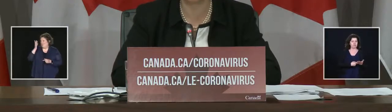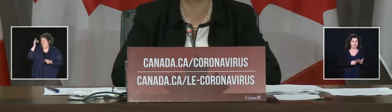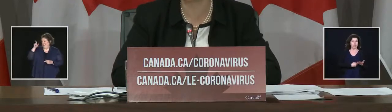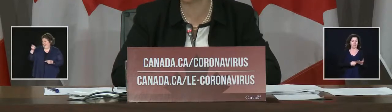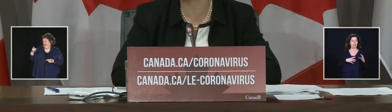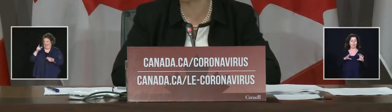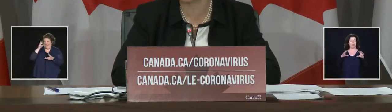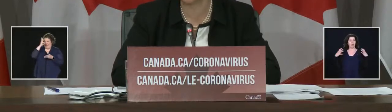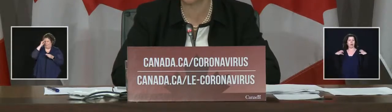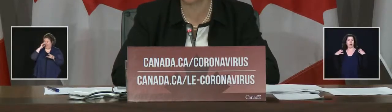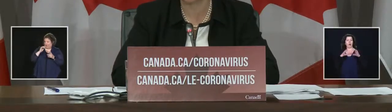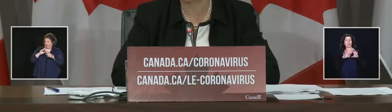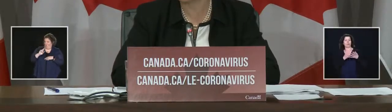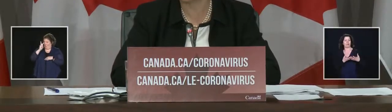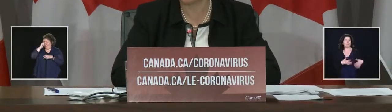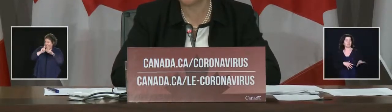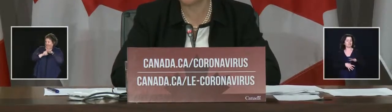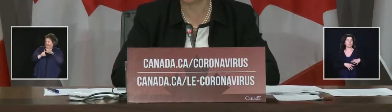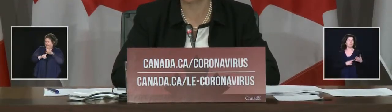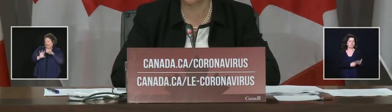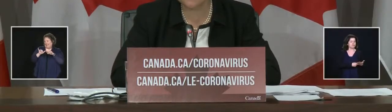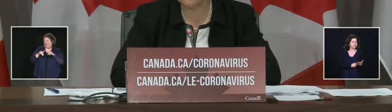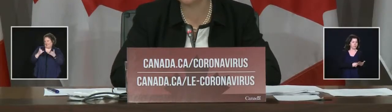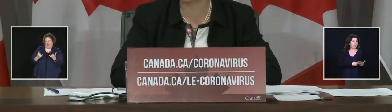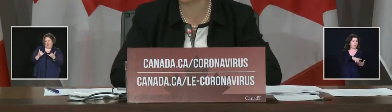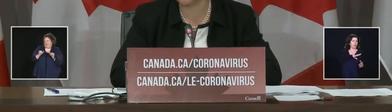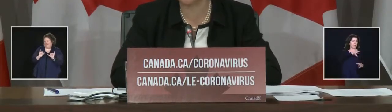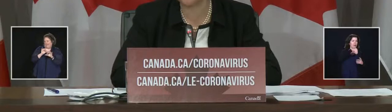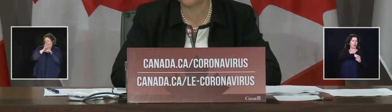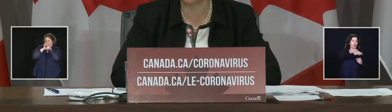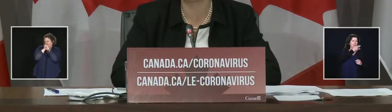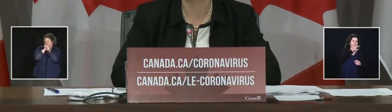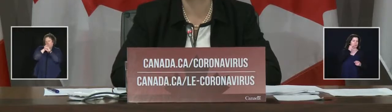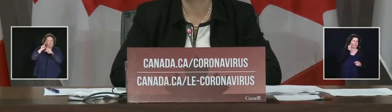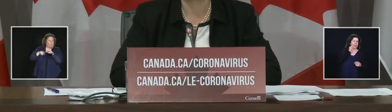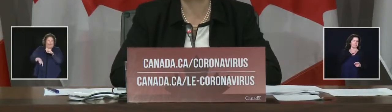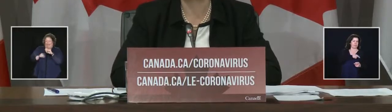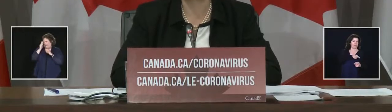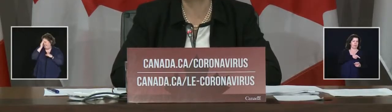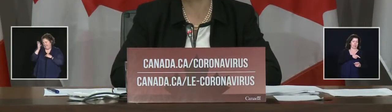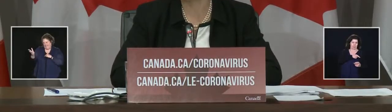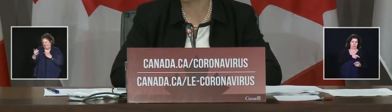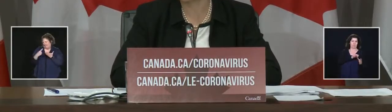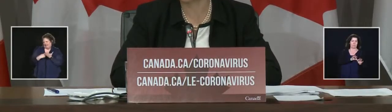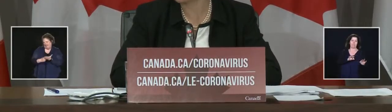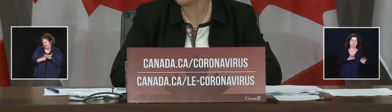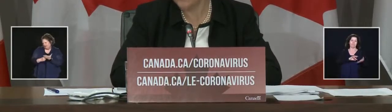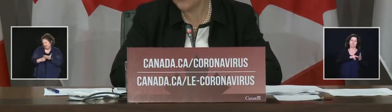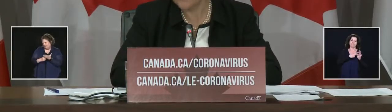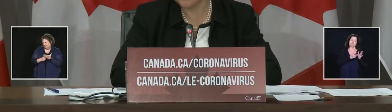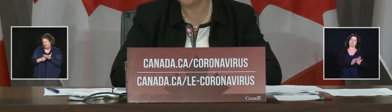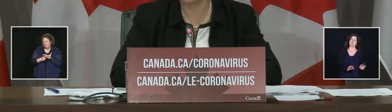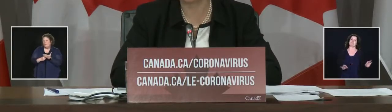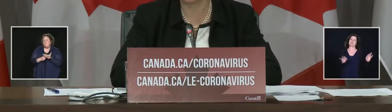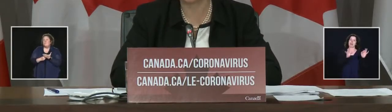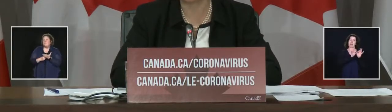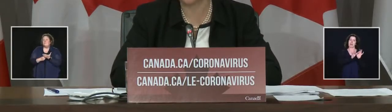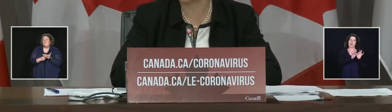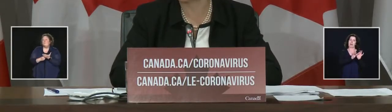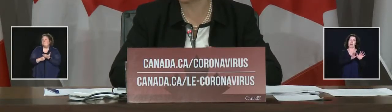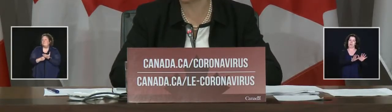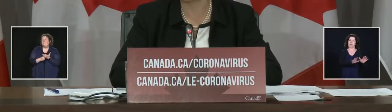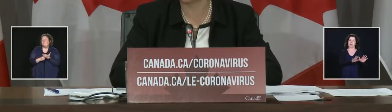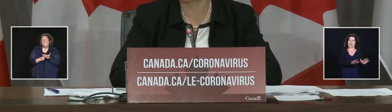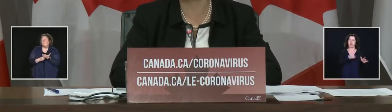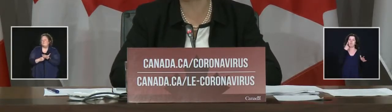confidentialité de ces discussions est un élément très important de la fonctionnement de notre gouvernement. Et